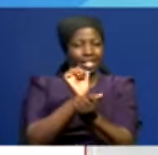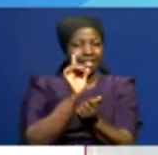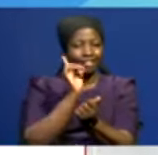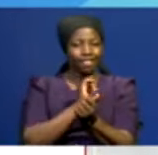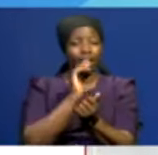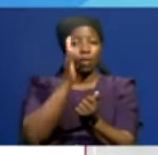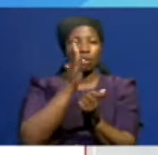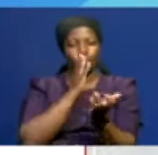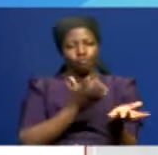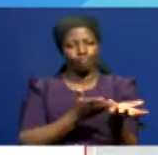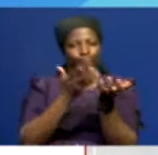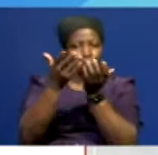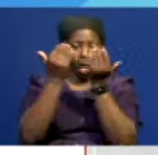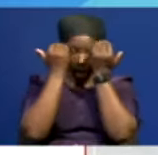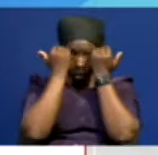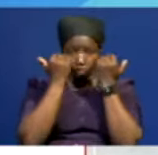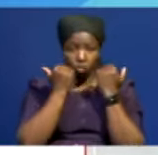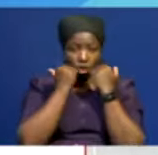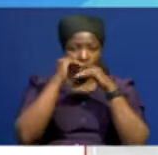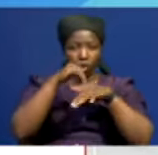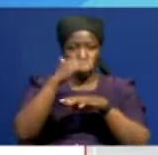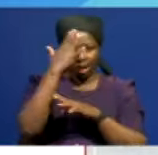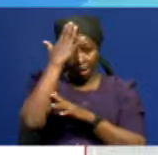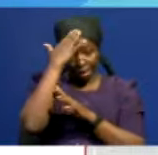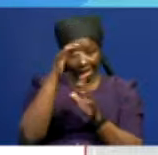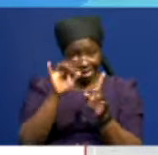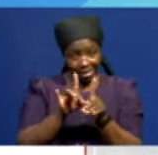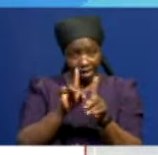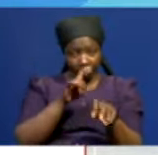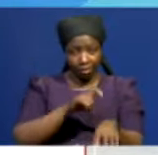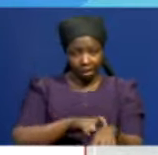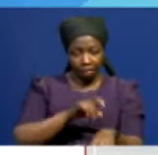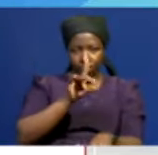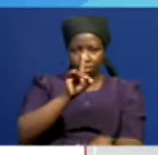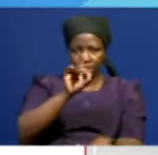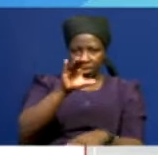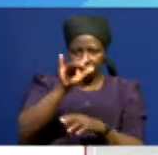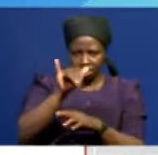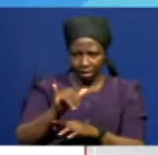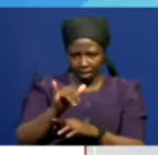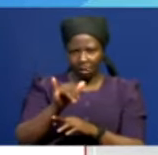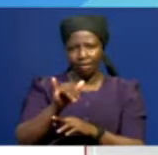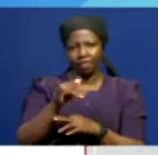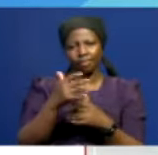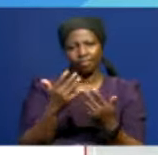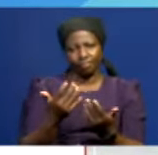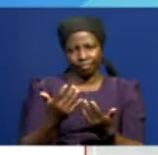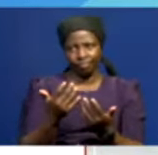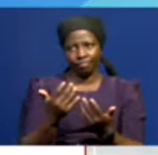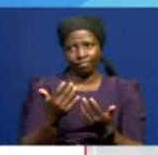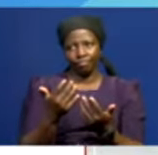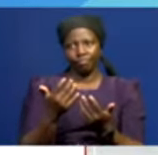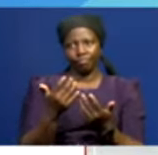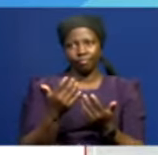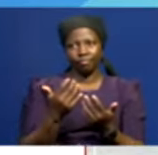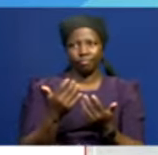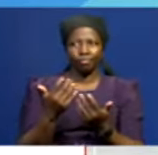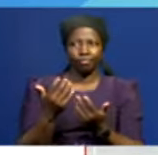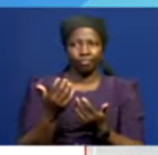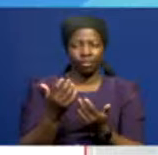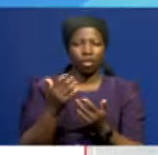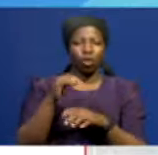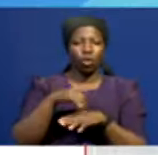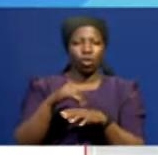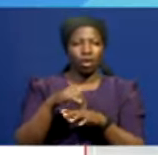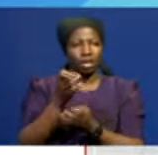mahakamani Jumatatu. Wakati huo huo, maafisa wa upelelezi kutoka kitengo cha kukabiliana na uhalifu wa kiuchumi na kibiashara,